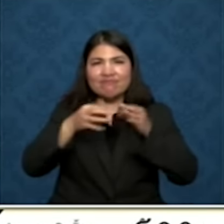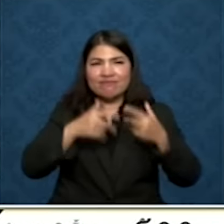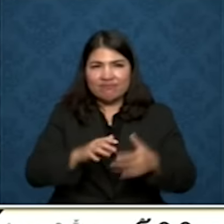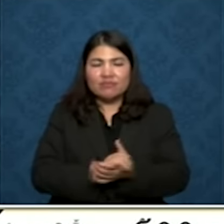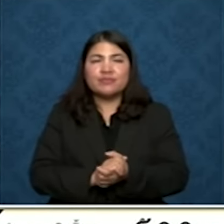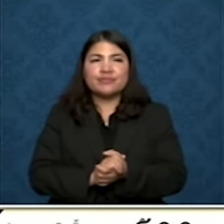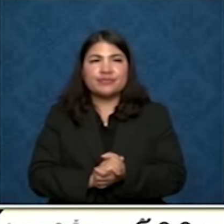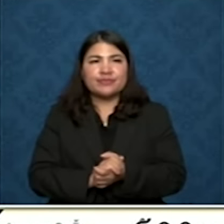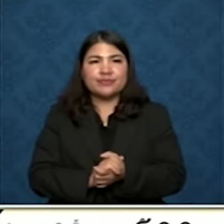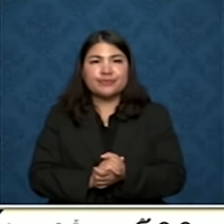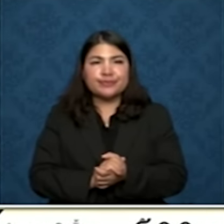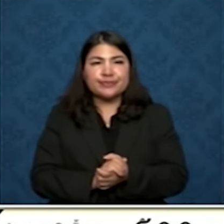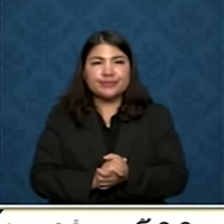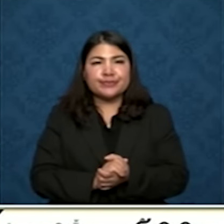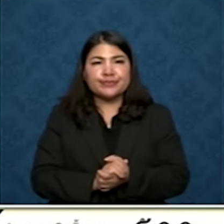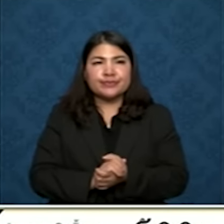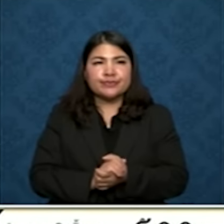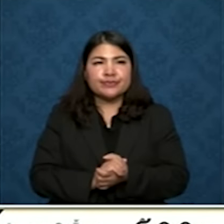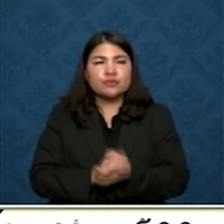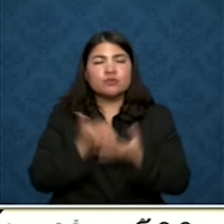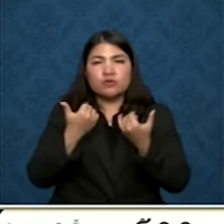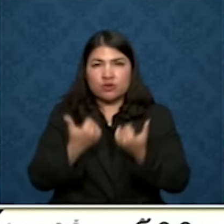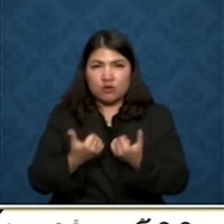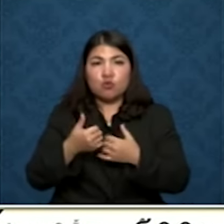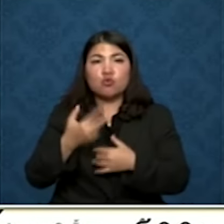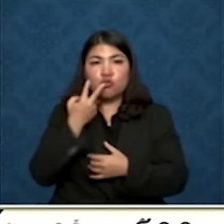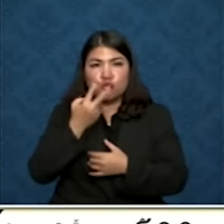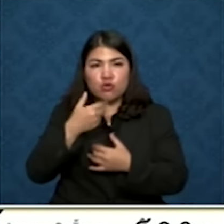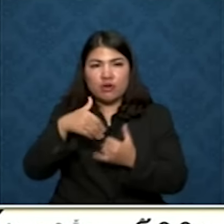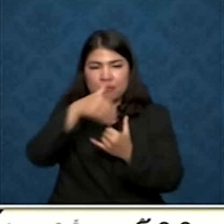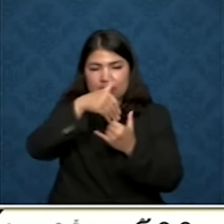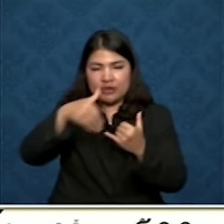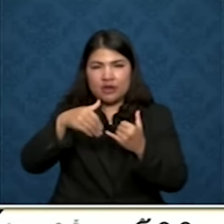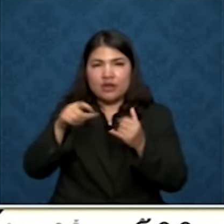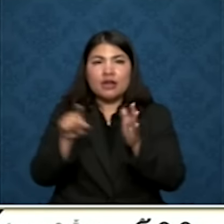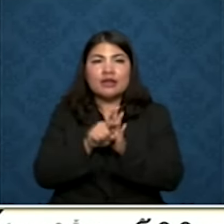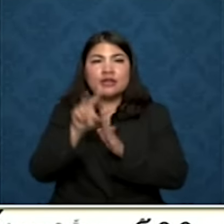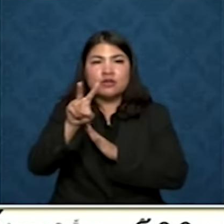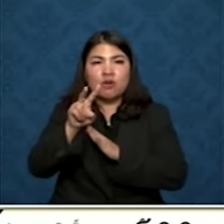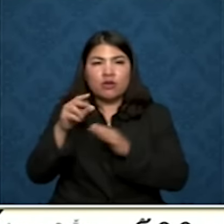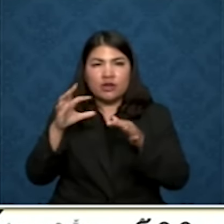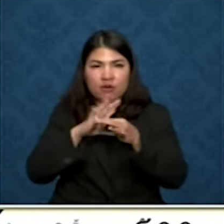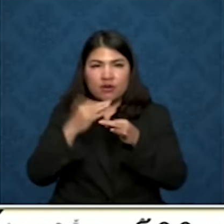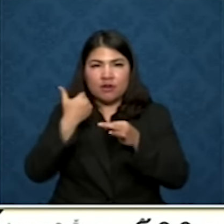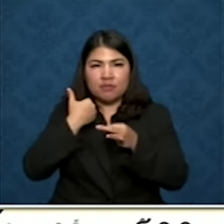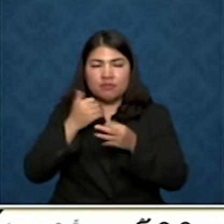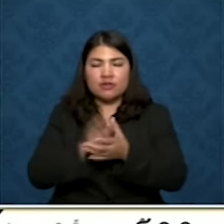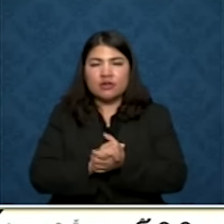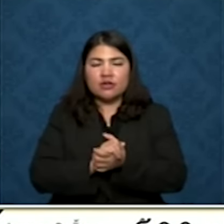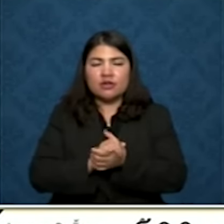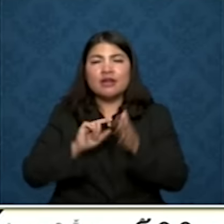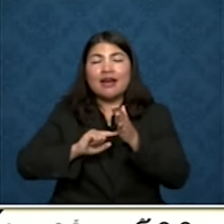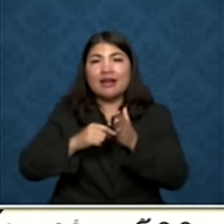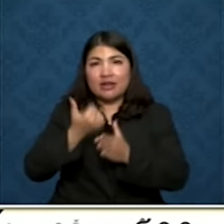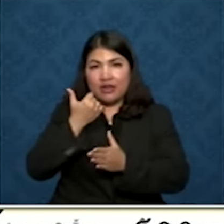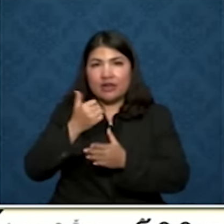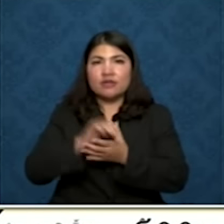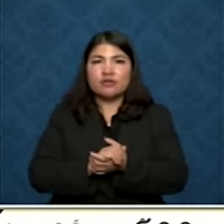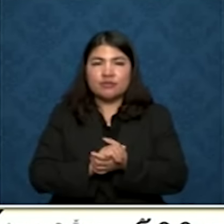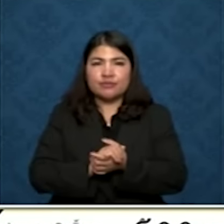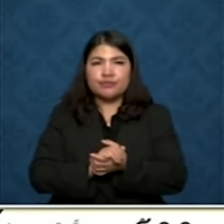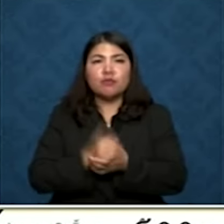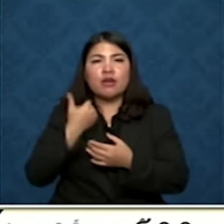ครับขออนุญาตดูการผ่าตัดซึ่งผมคิดว่าเป็นการผ่าตัดครั้งที่ 2นะครับแต่ว่าเรียกว่าเป็นการผ่าตัดที่มีการแถลงการณ์อย่างเป็นทางการครั้งแรกะกันนะครับ